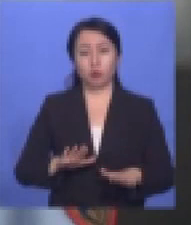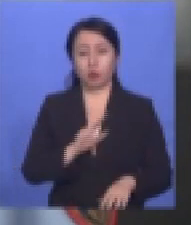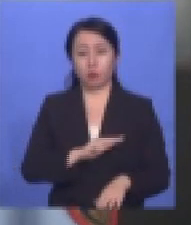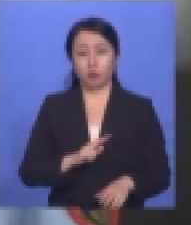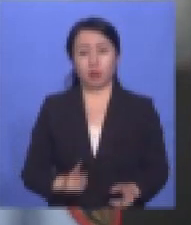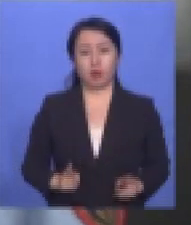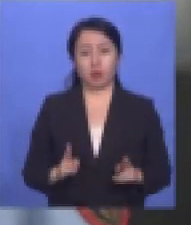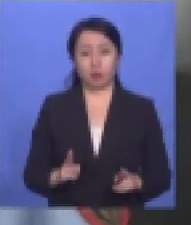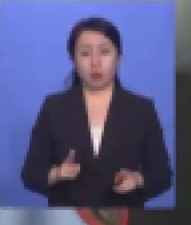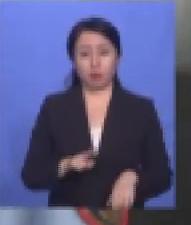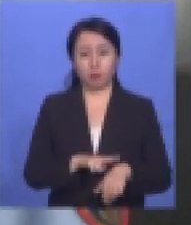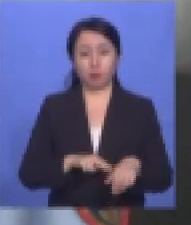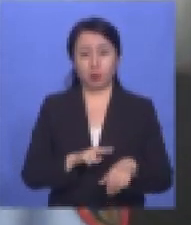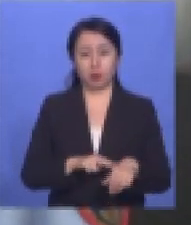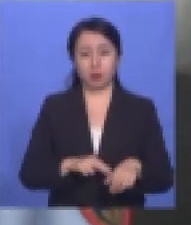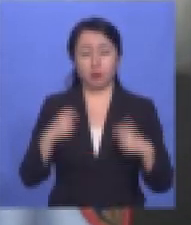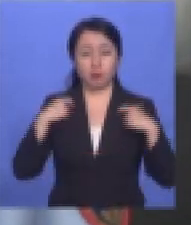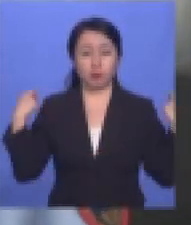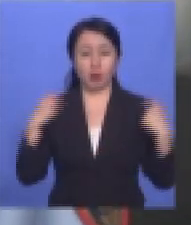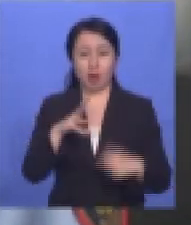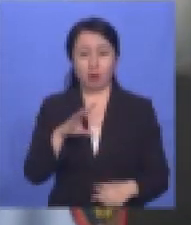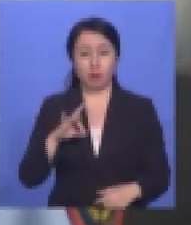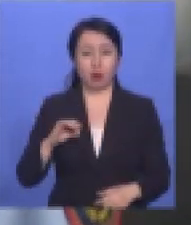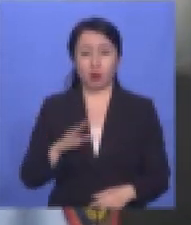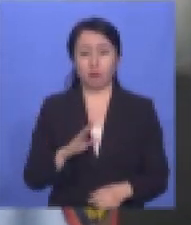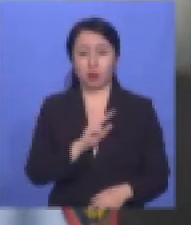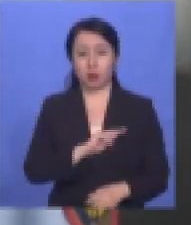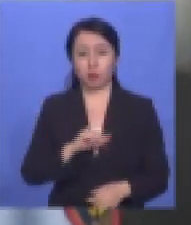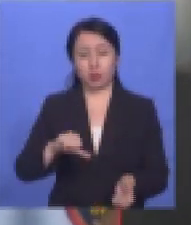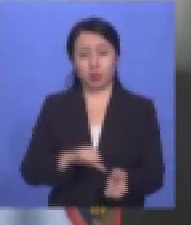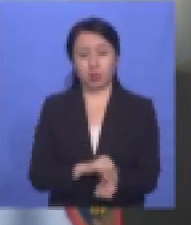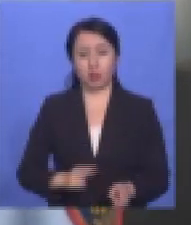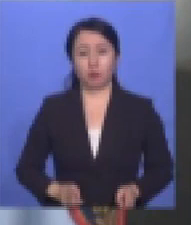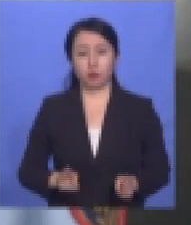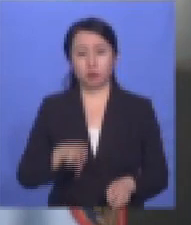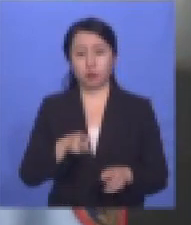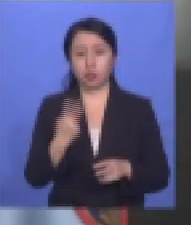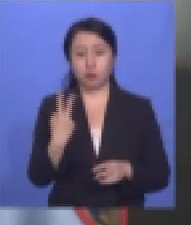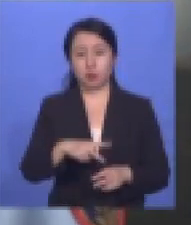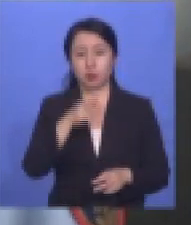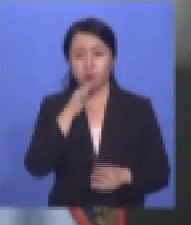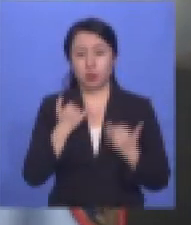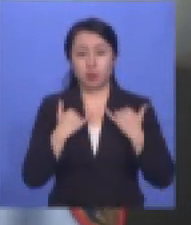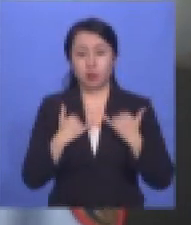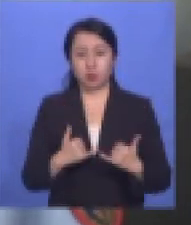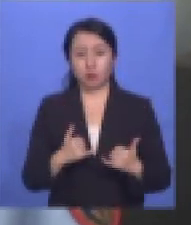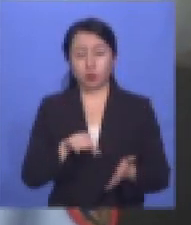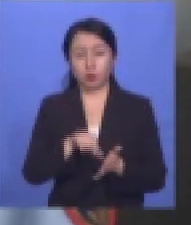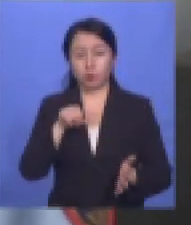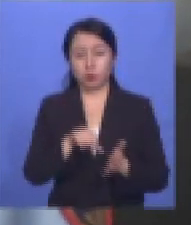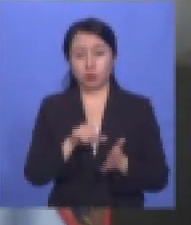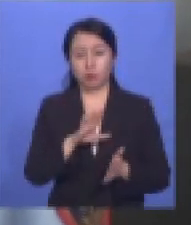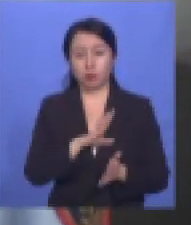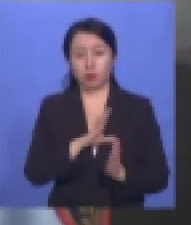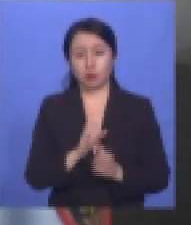управления криминальной полиции мэр полиции капаров работает в подразделении продюсе наркопреступности 2020 года сегодня непосредственным участием